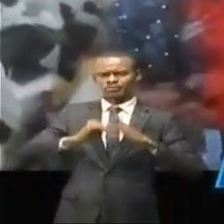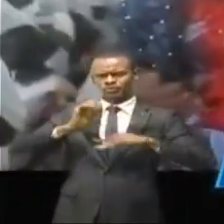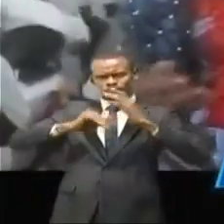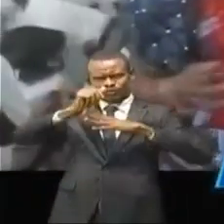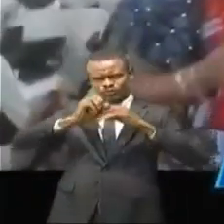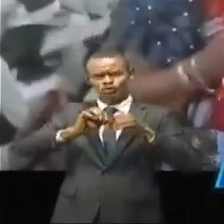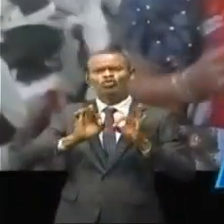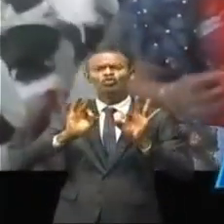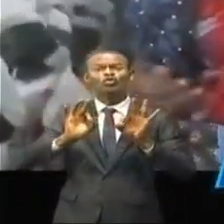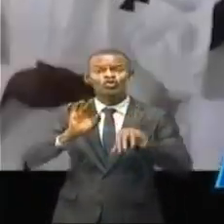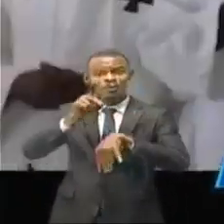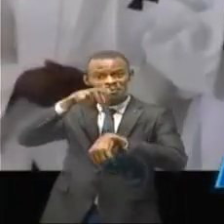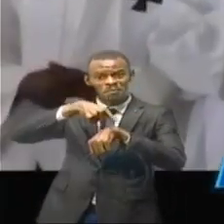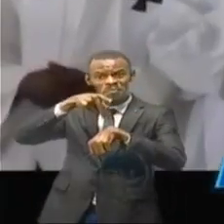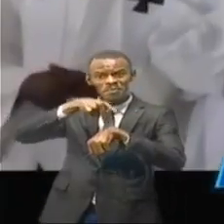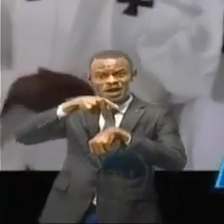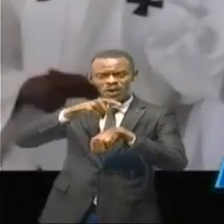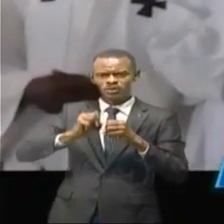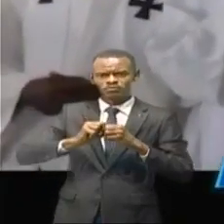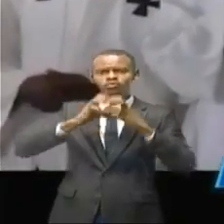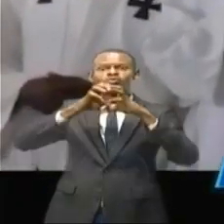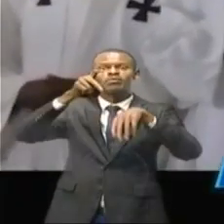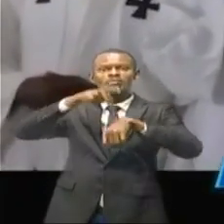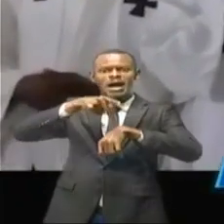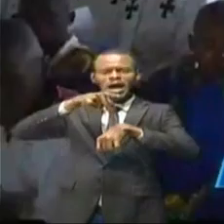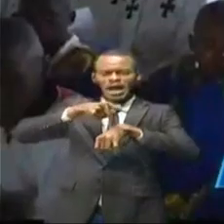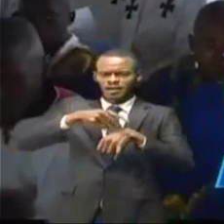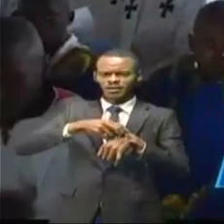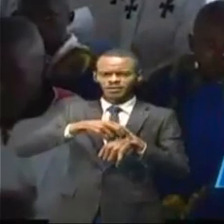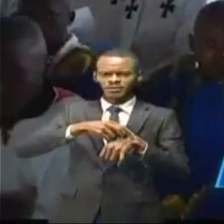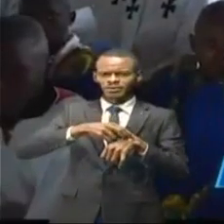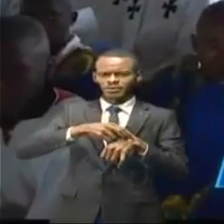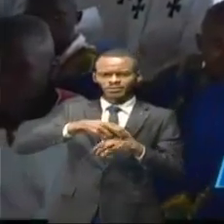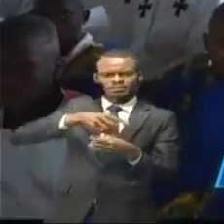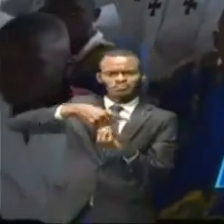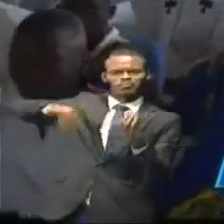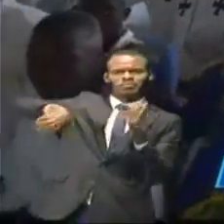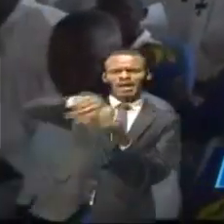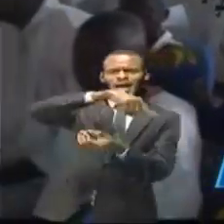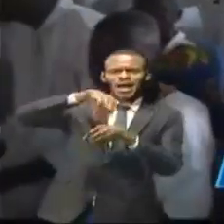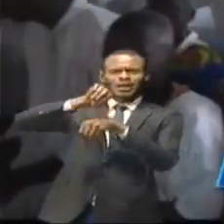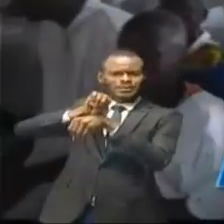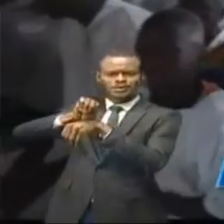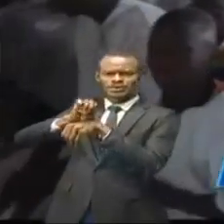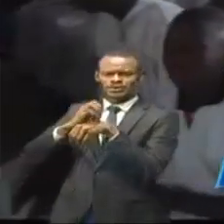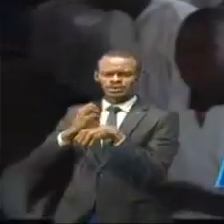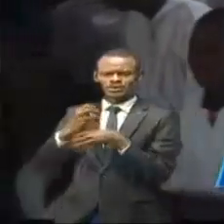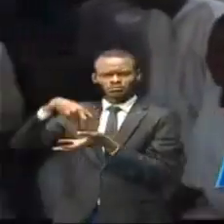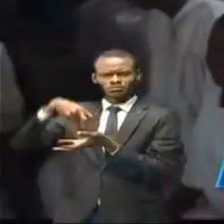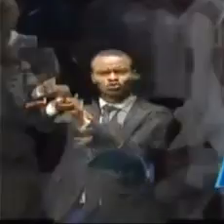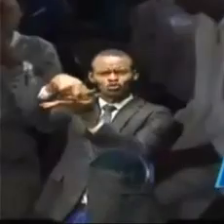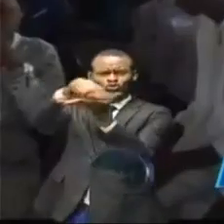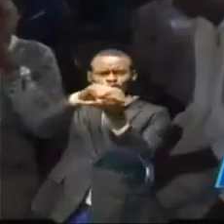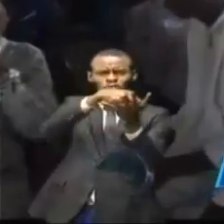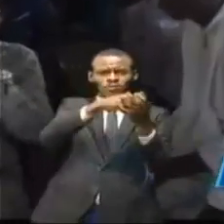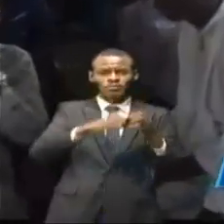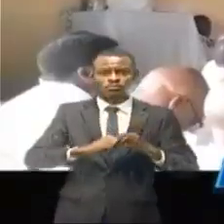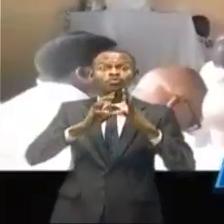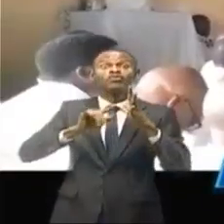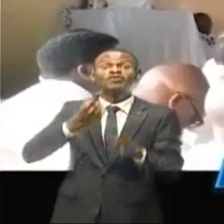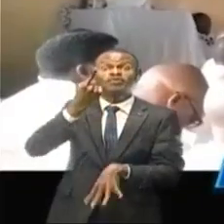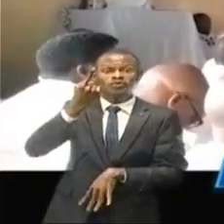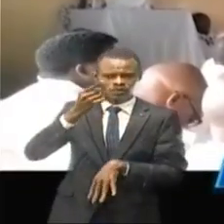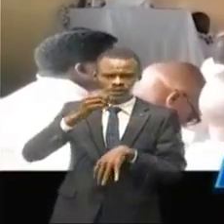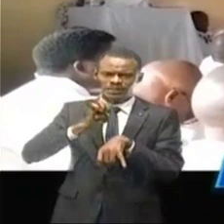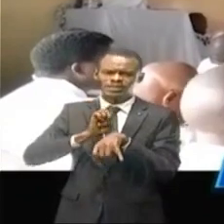car cette nouvelle paroisse s'installe au milieu des églises protestantes. L'homme de Dieu les a invités à travailler main dans la main,